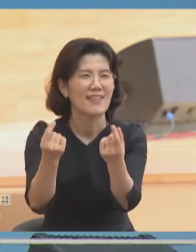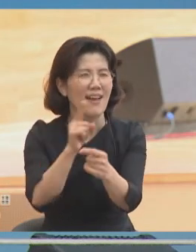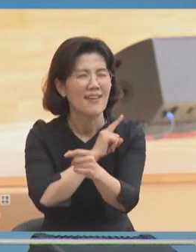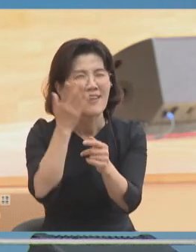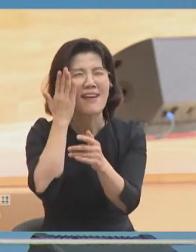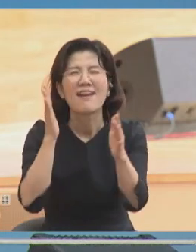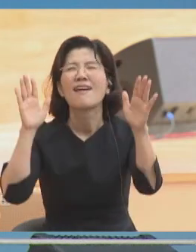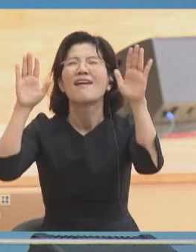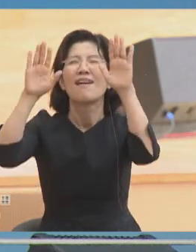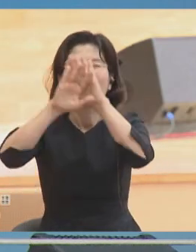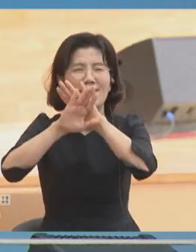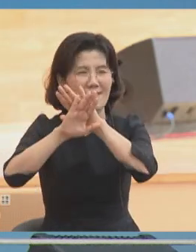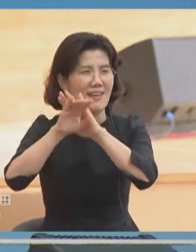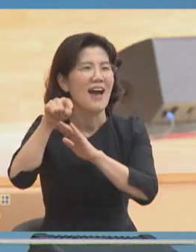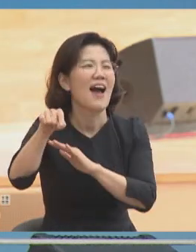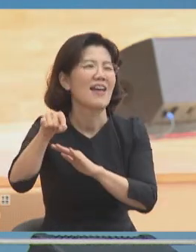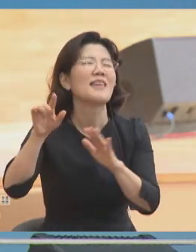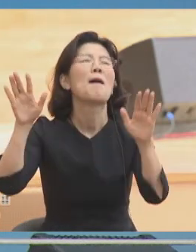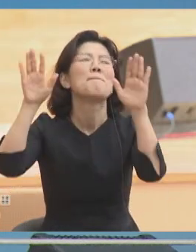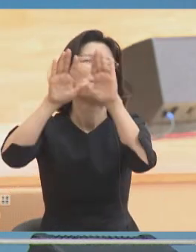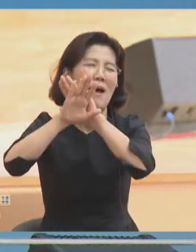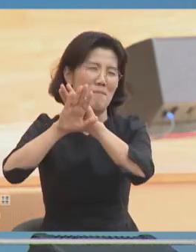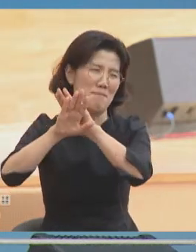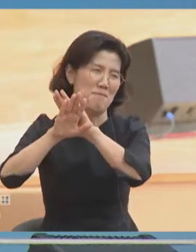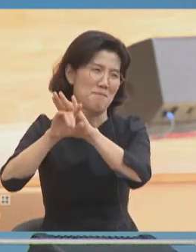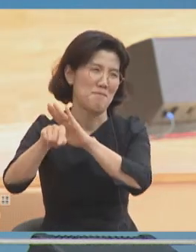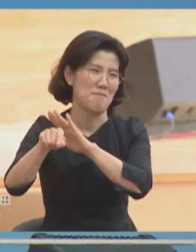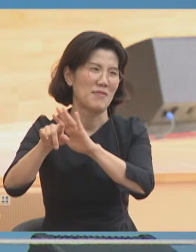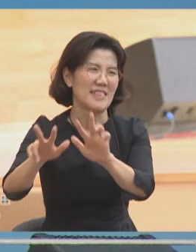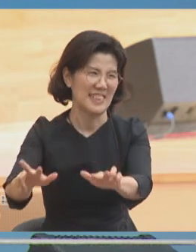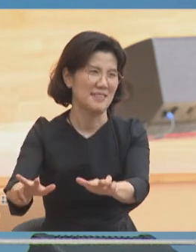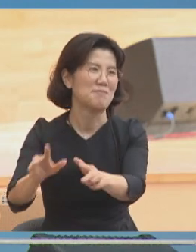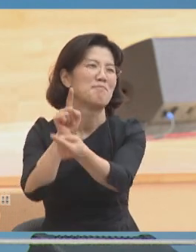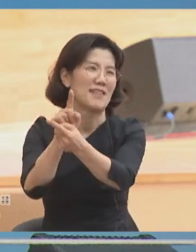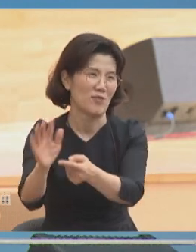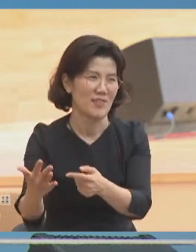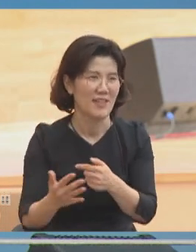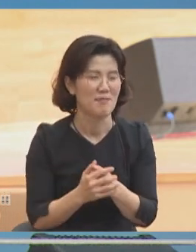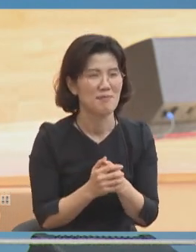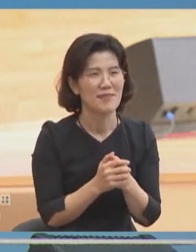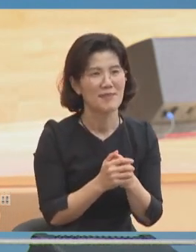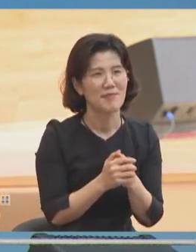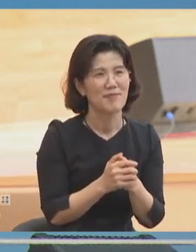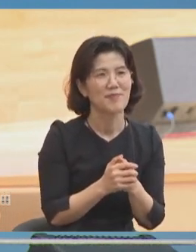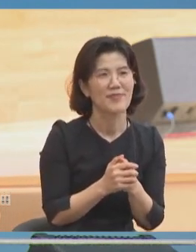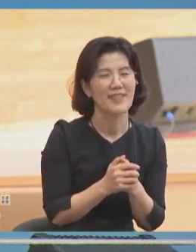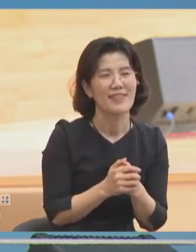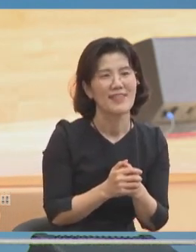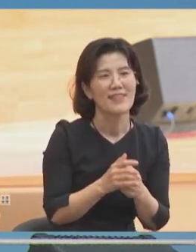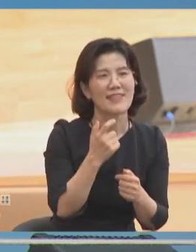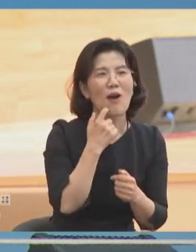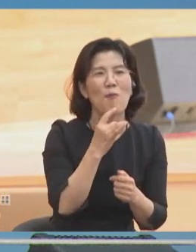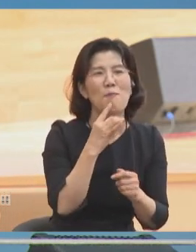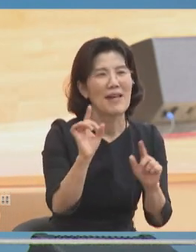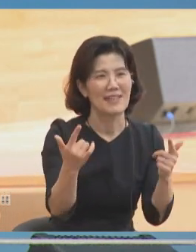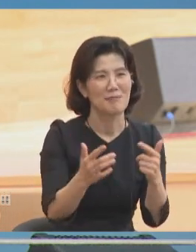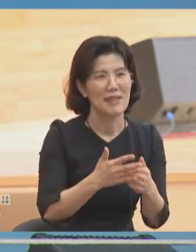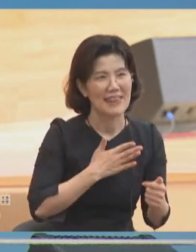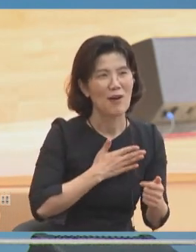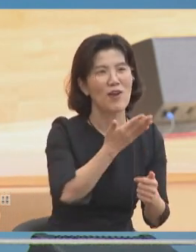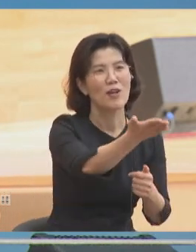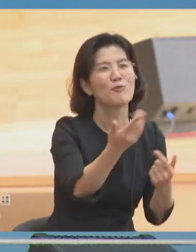캄캄하고 불확실한 밤을 맞이하게 된 것입니다 여러분 비단 야곱 뿐이겠습니까 저와